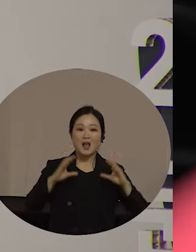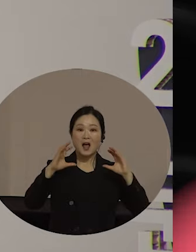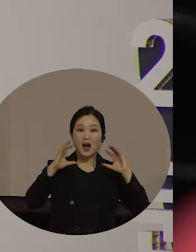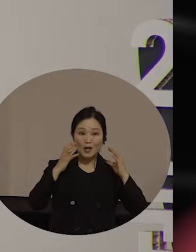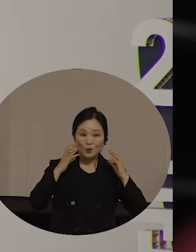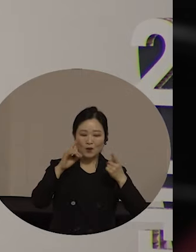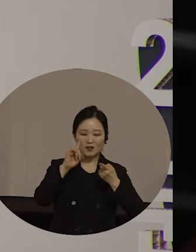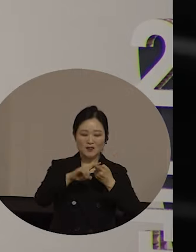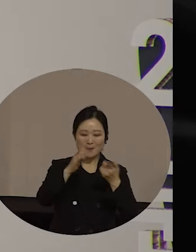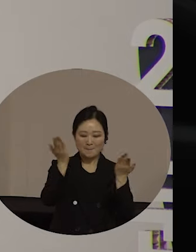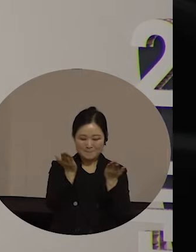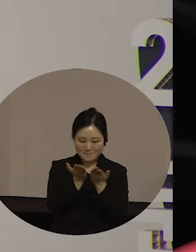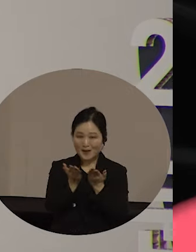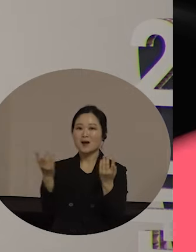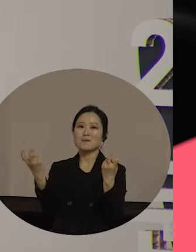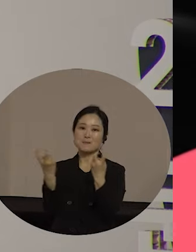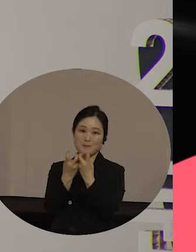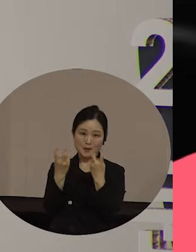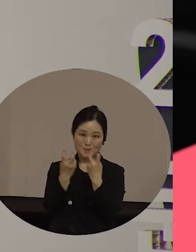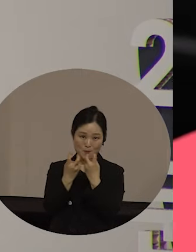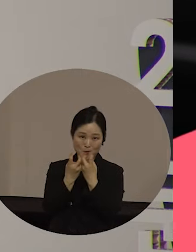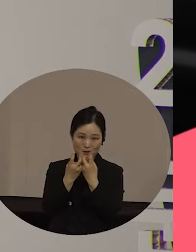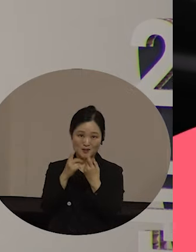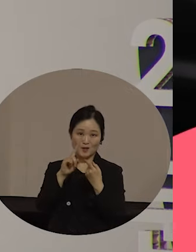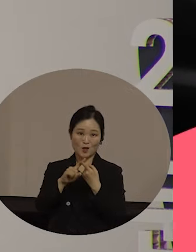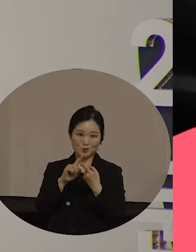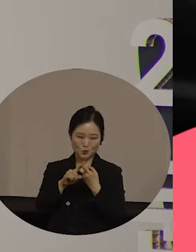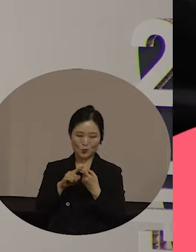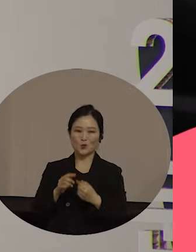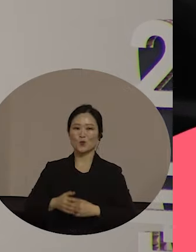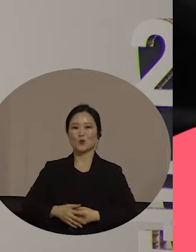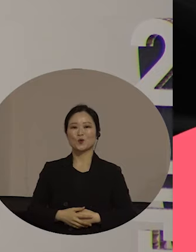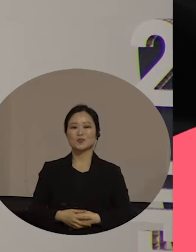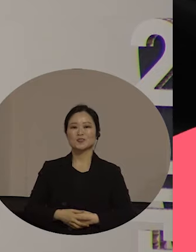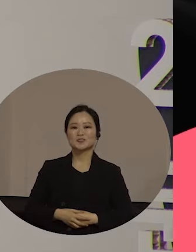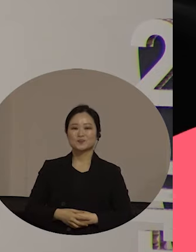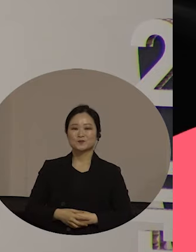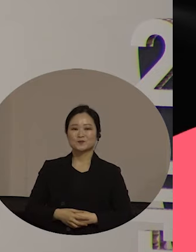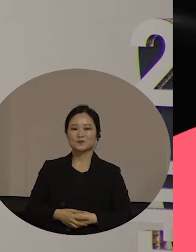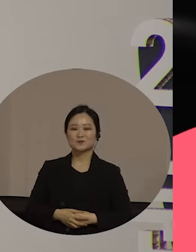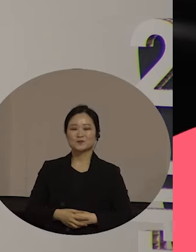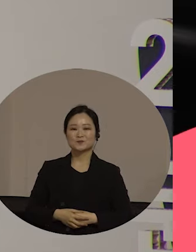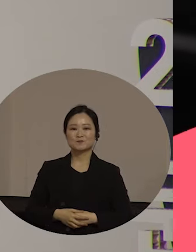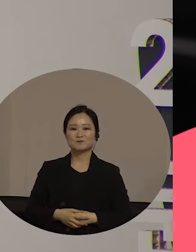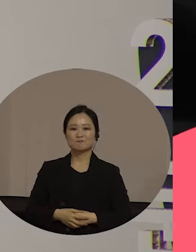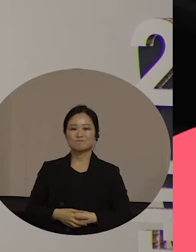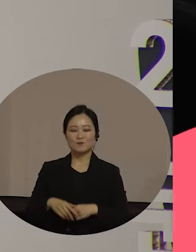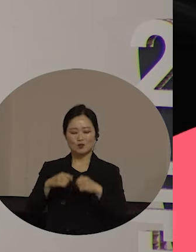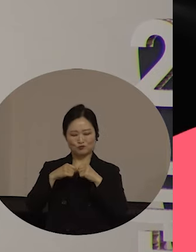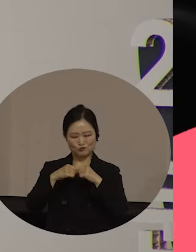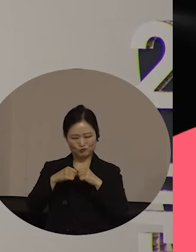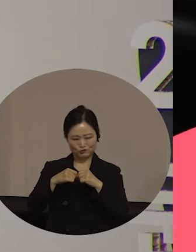접근하는 방식이나 이런 부분은 사실은 앞에 질문에 답을 하면서 많이 말씀을 해주셨고, 자,